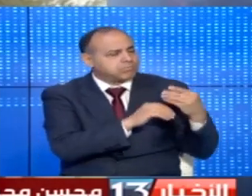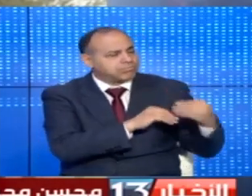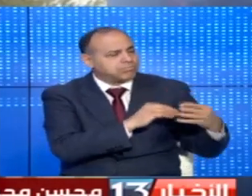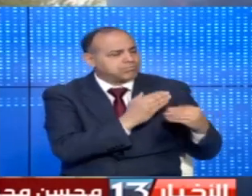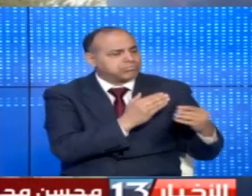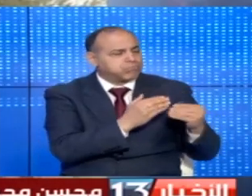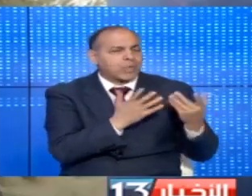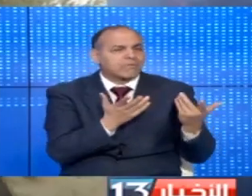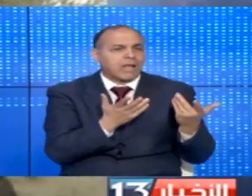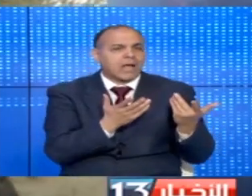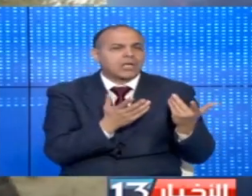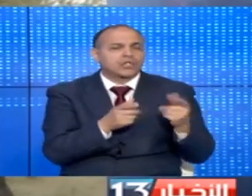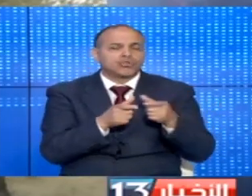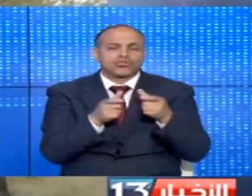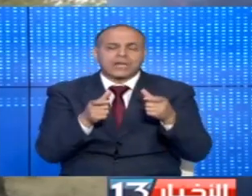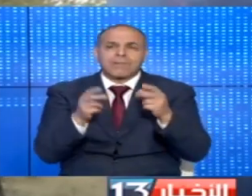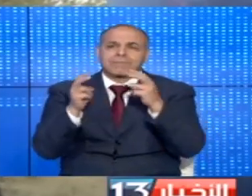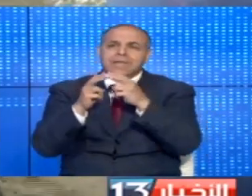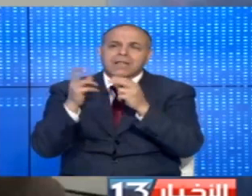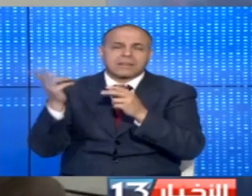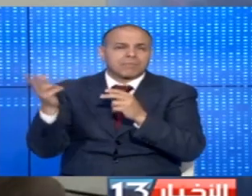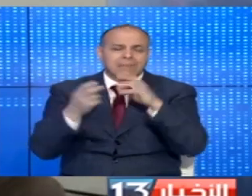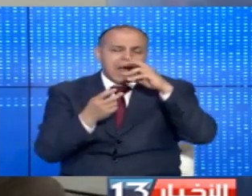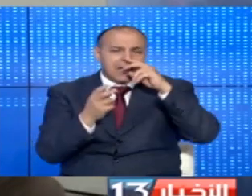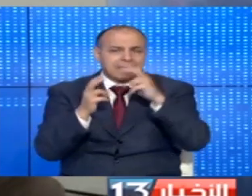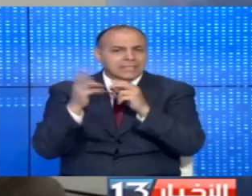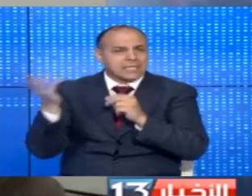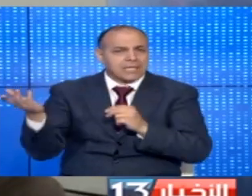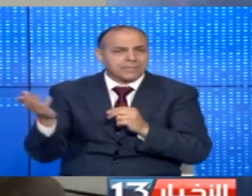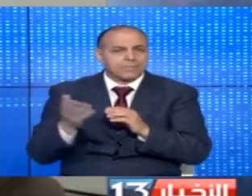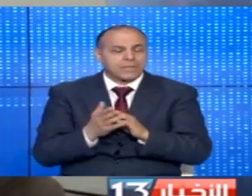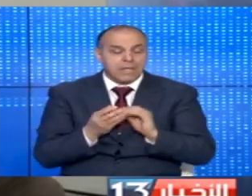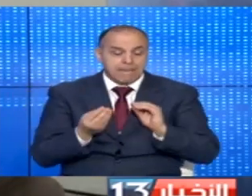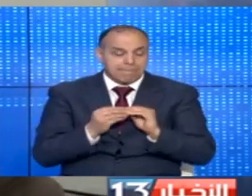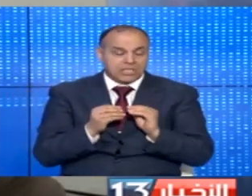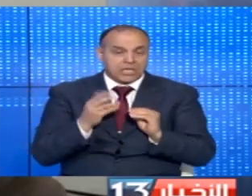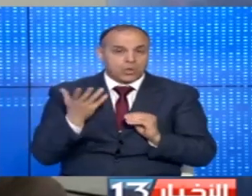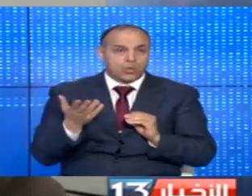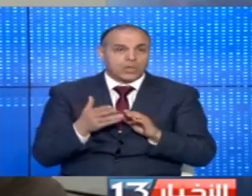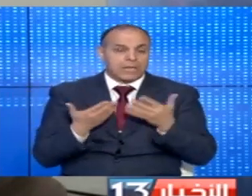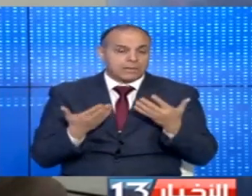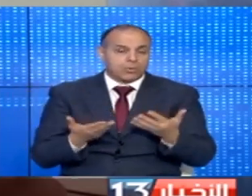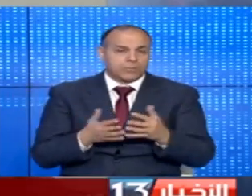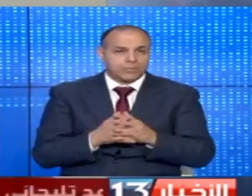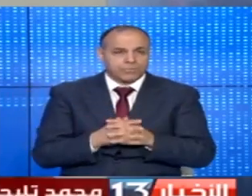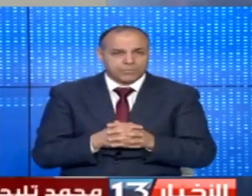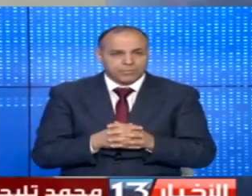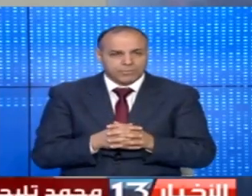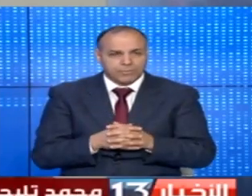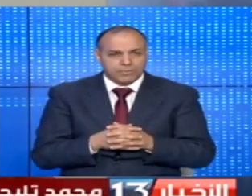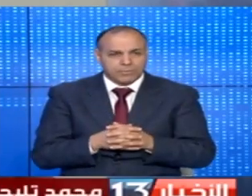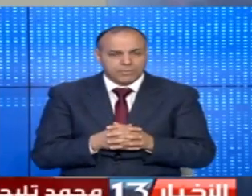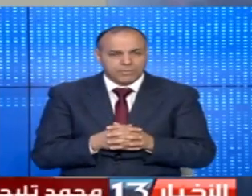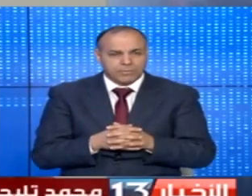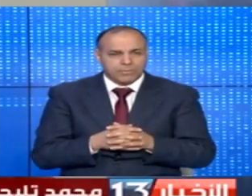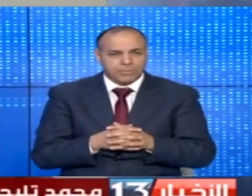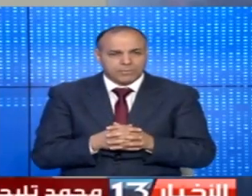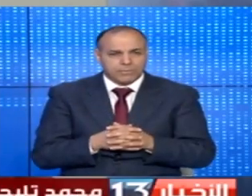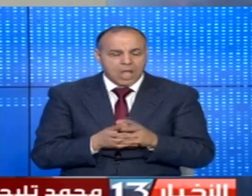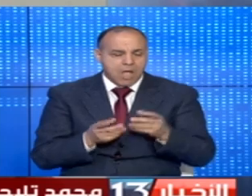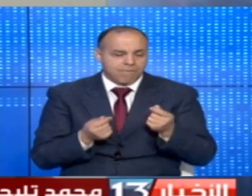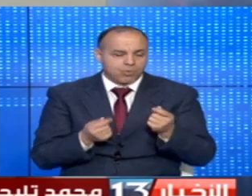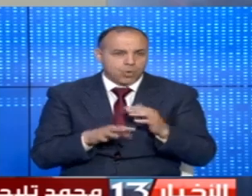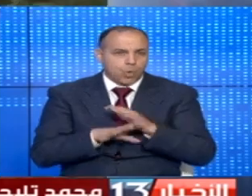كبيره لدى الشركه التونسيه للكهرباء والغاز اه الاشكاليه الوحيده اللي هي حاليا هي فيها اه الكلفه